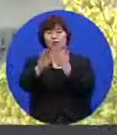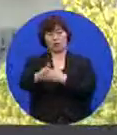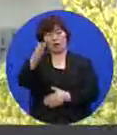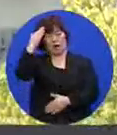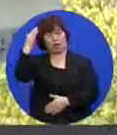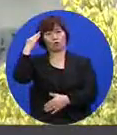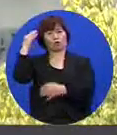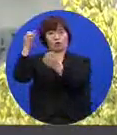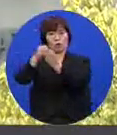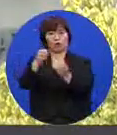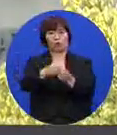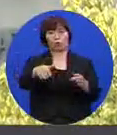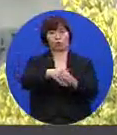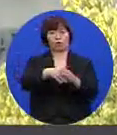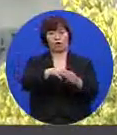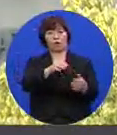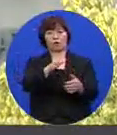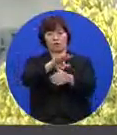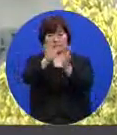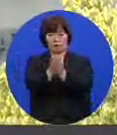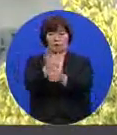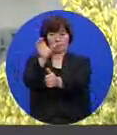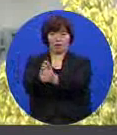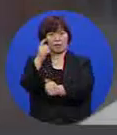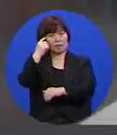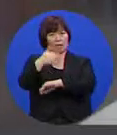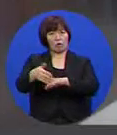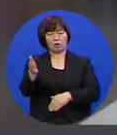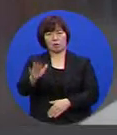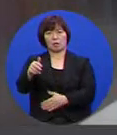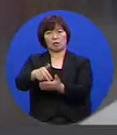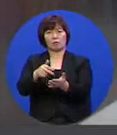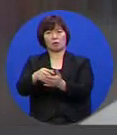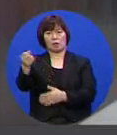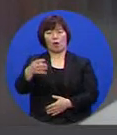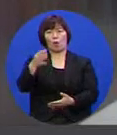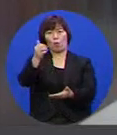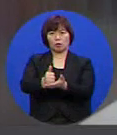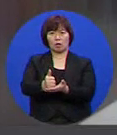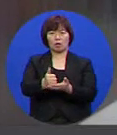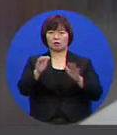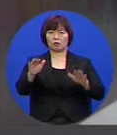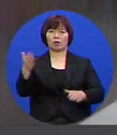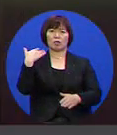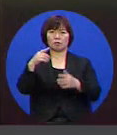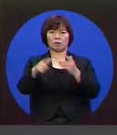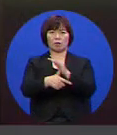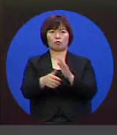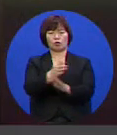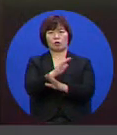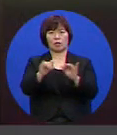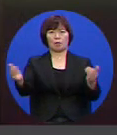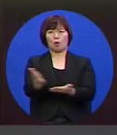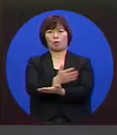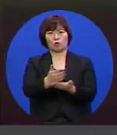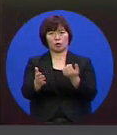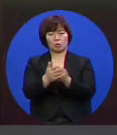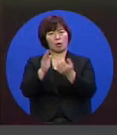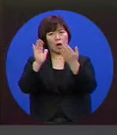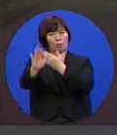한국 전통문화전당에 운영을 맡긴다는 계획이지만 전통문화의 전당 원장 자리는 지난달부터 공석이어서